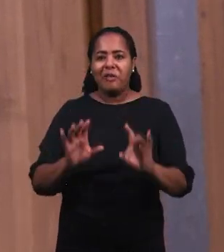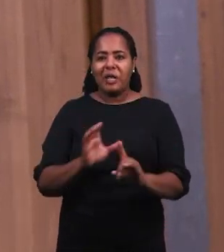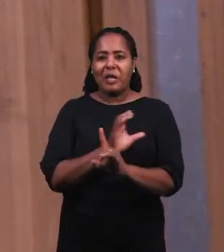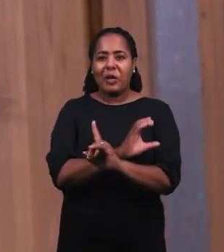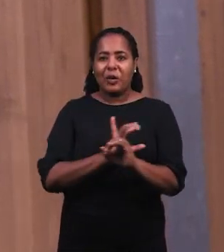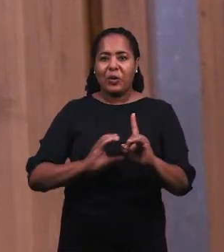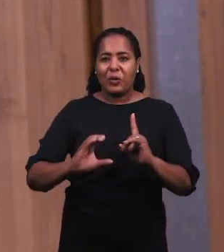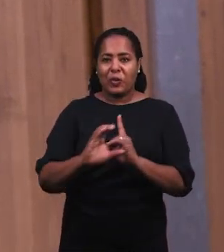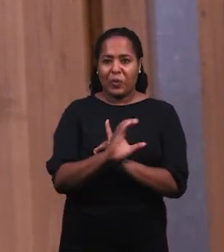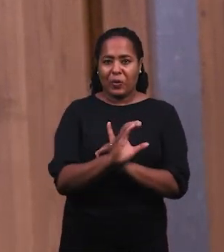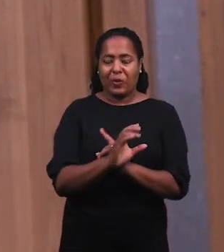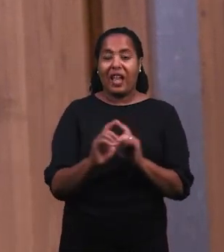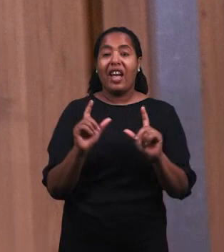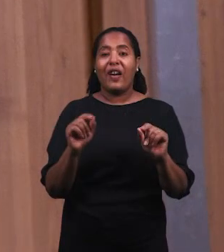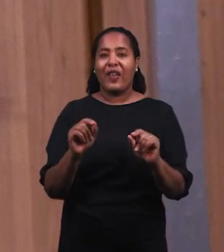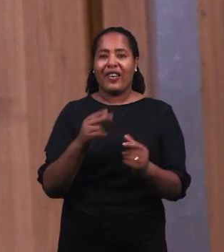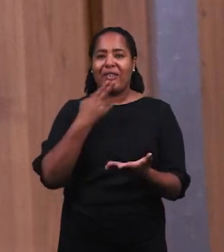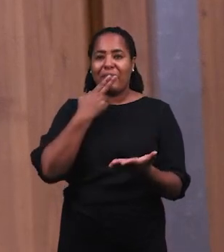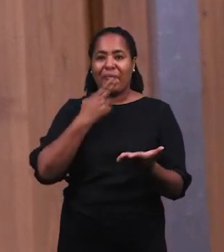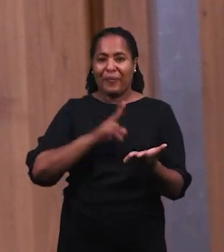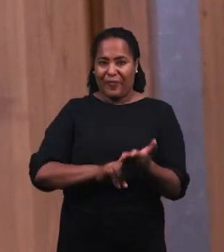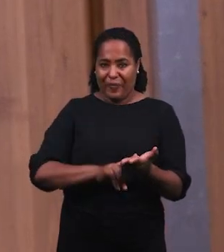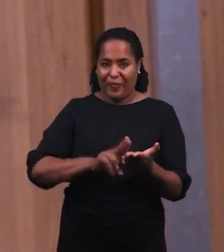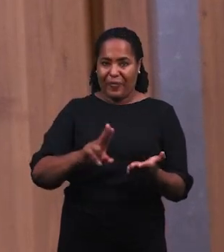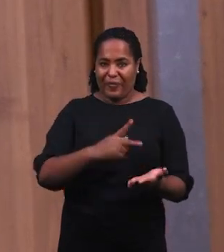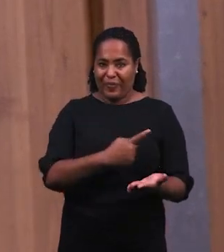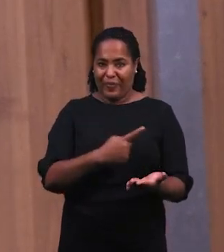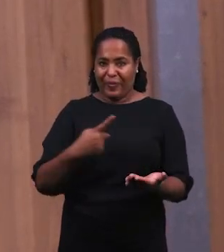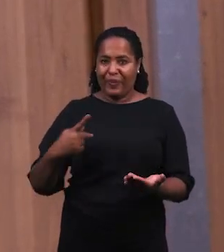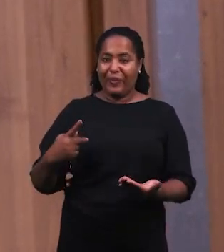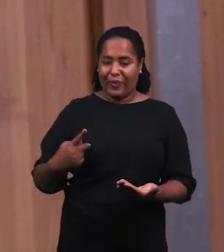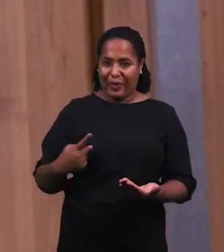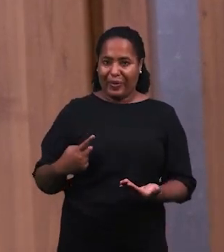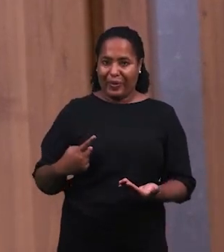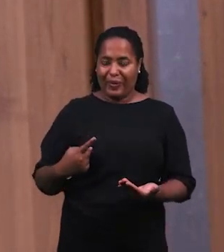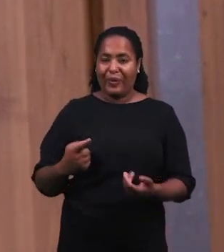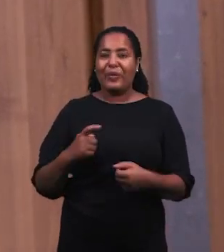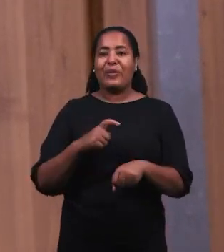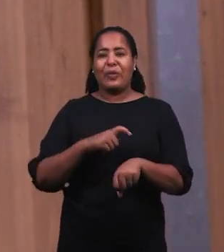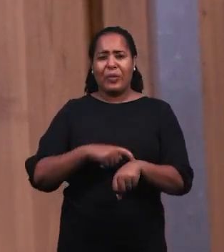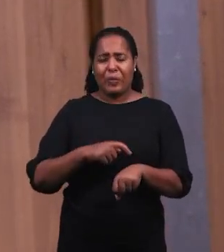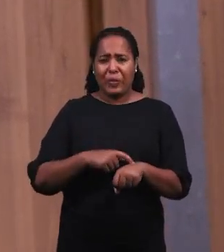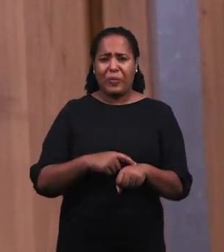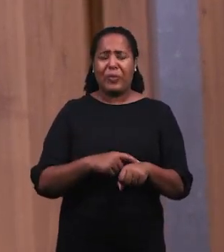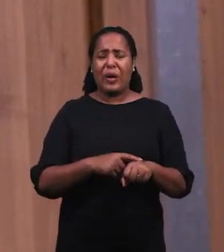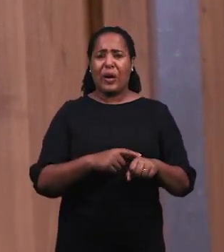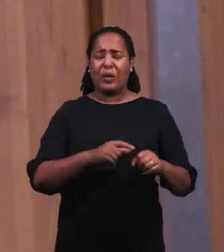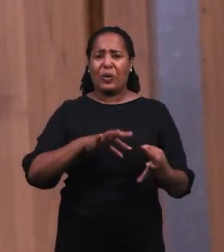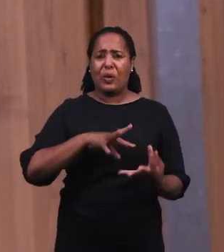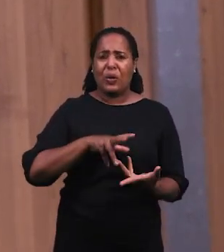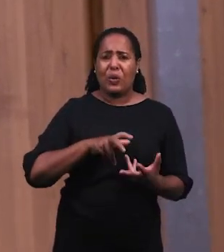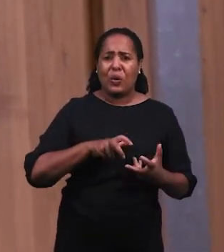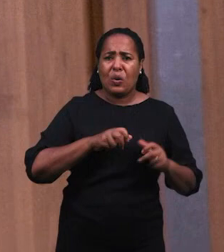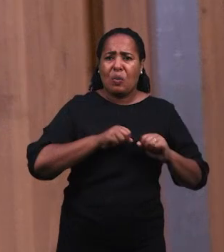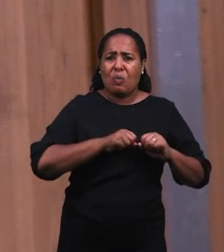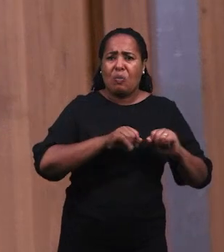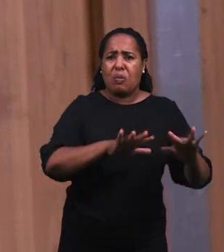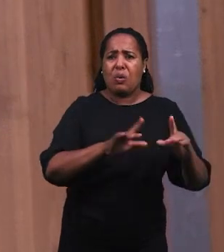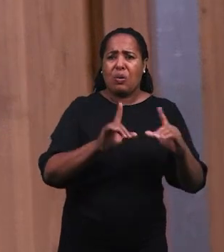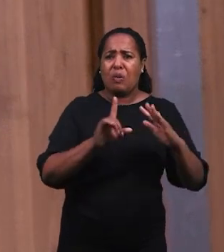будет особый момент. Это мы зачитаем пасторское послание в этот период